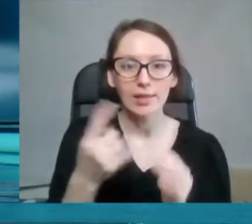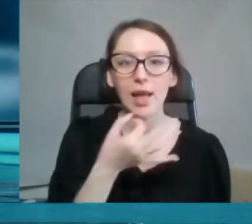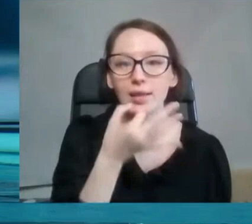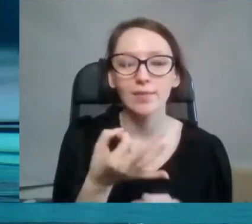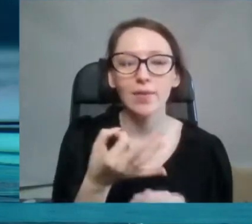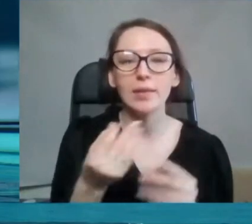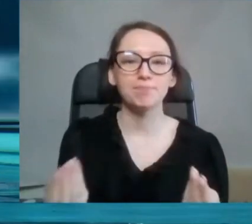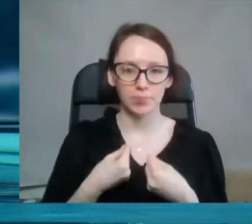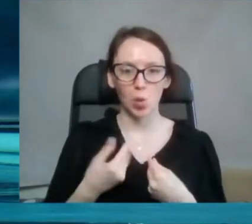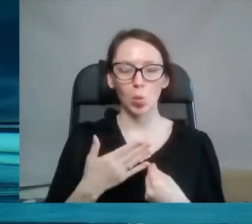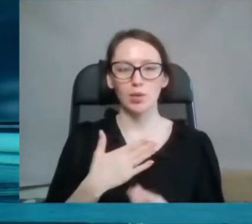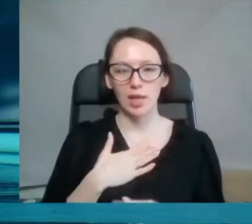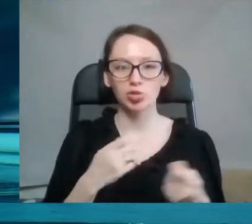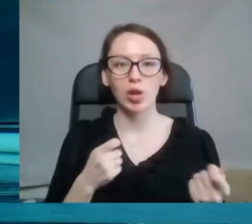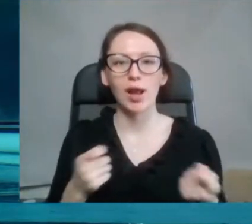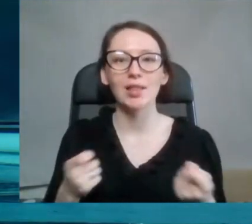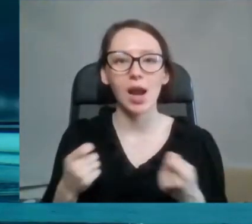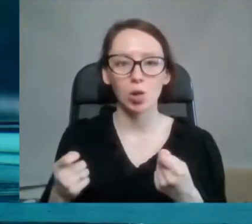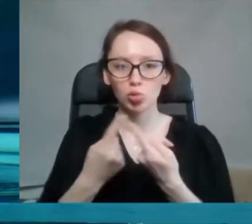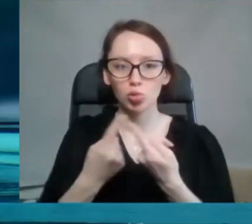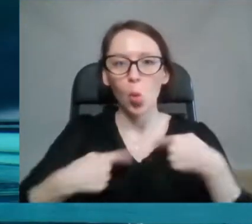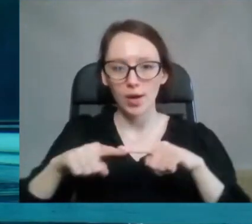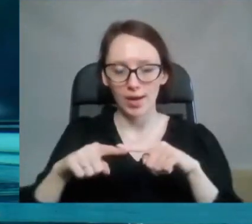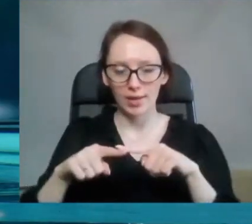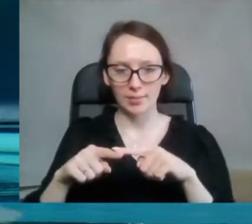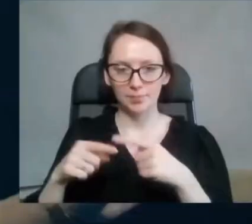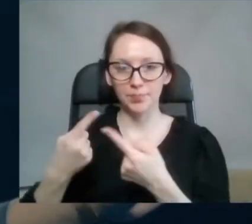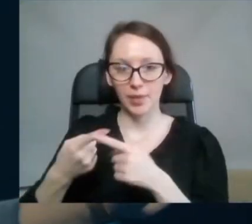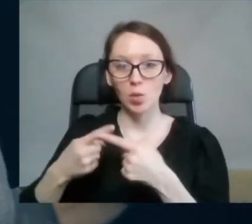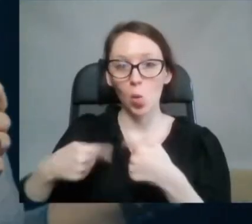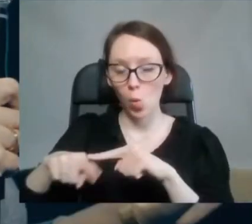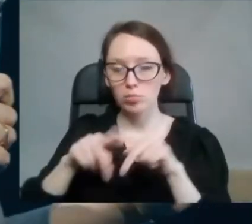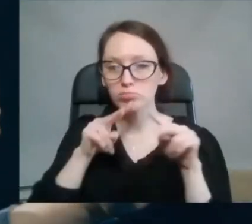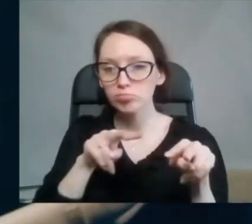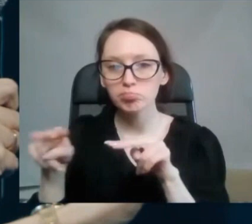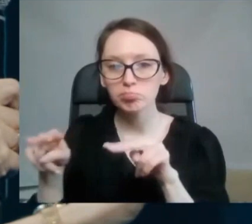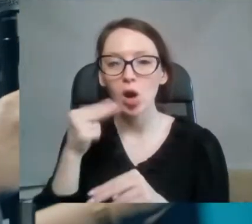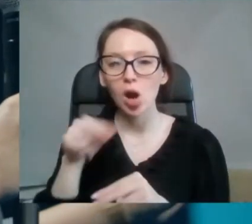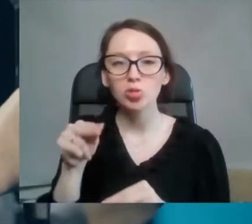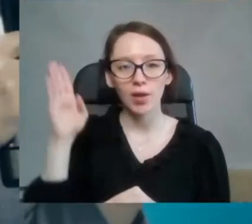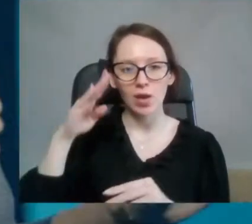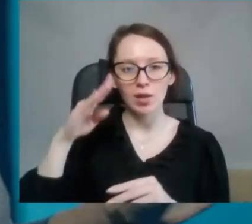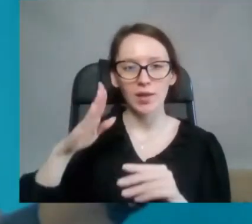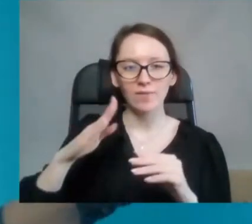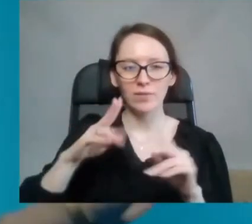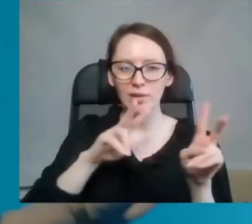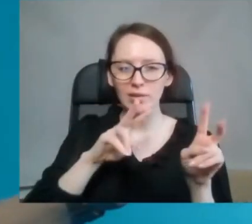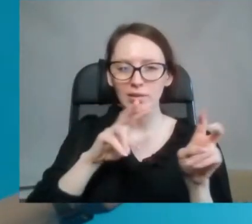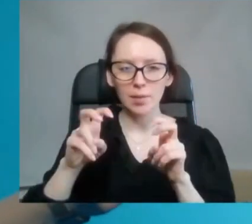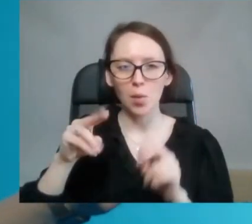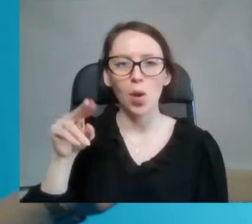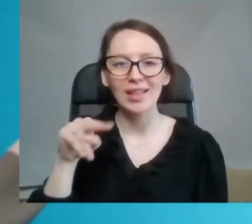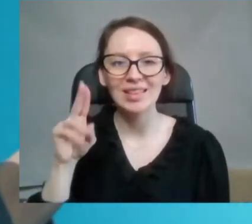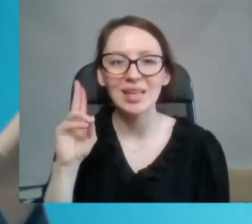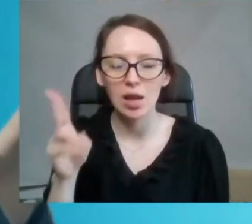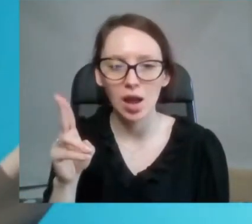наши контролирующие органы. Они определяют качество воды в терминах ПДК, то есть предельно допустимых